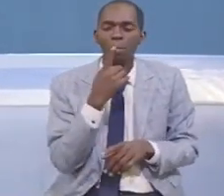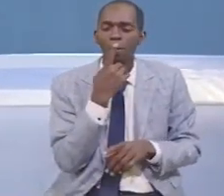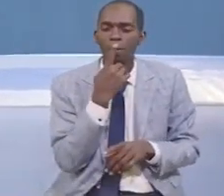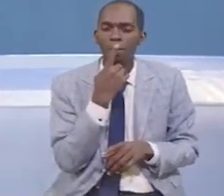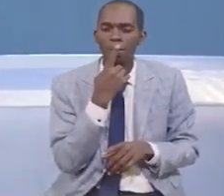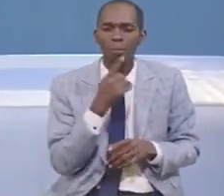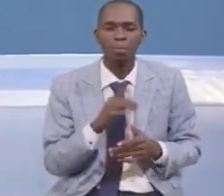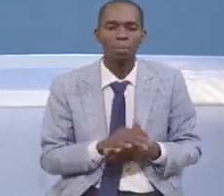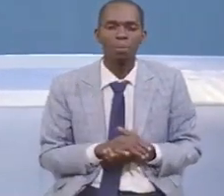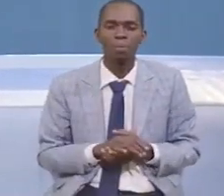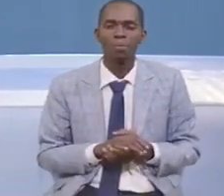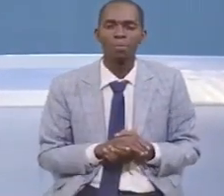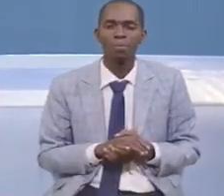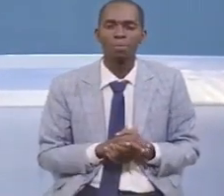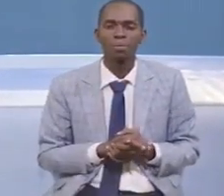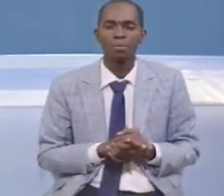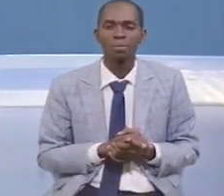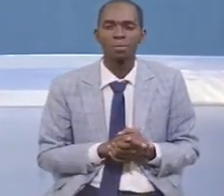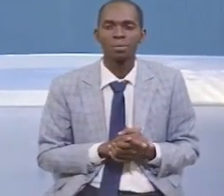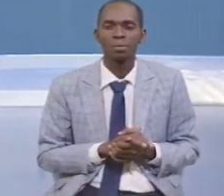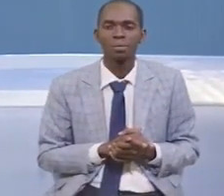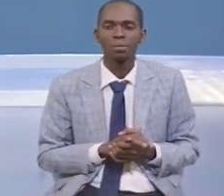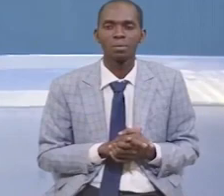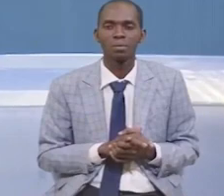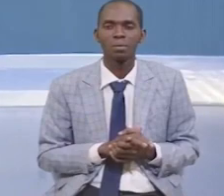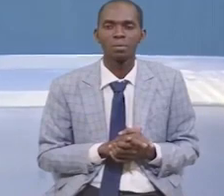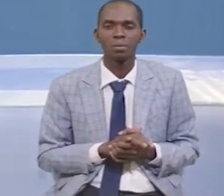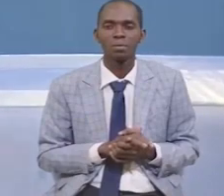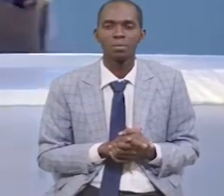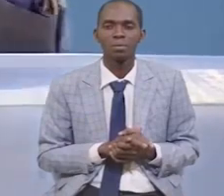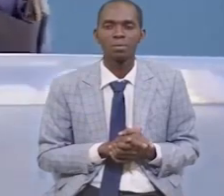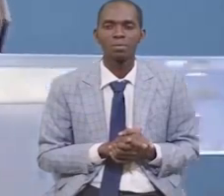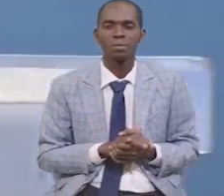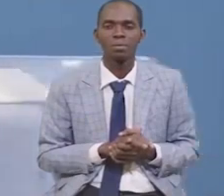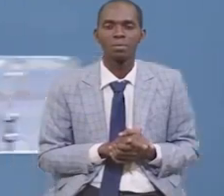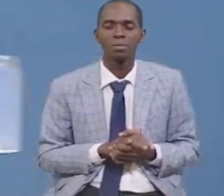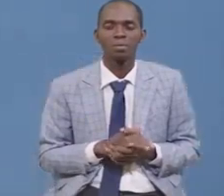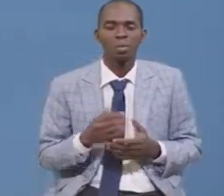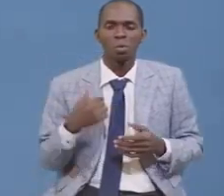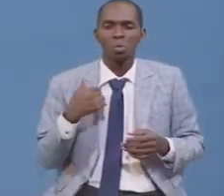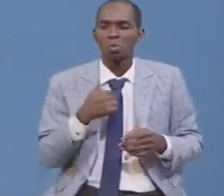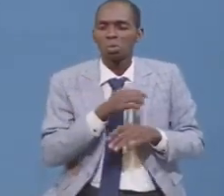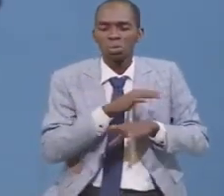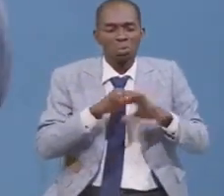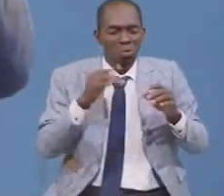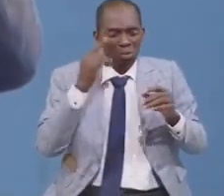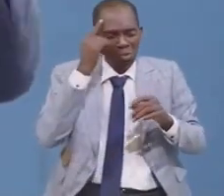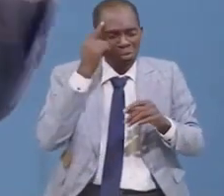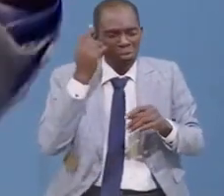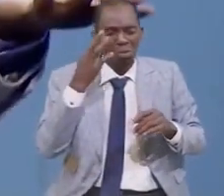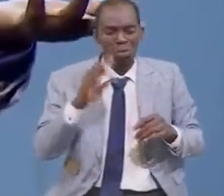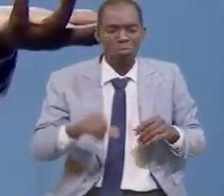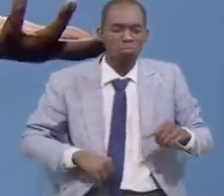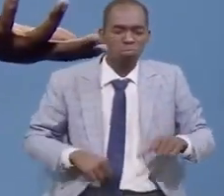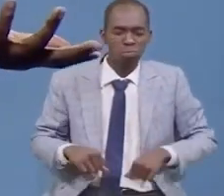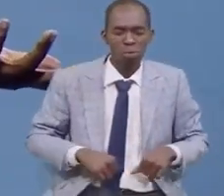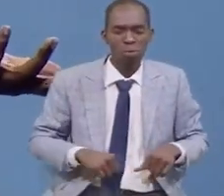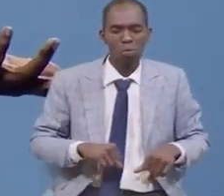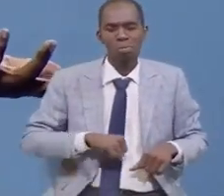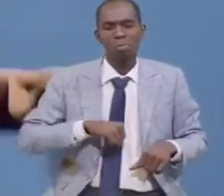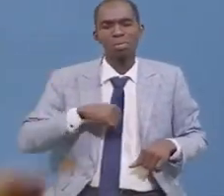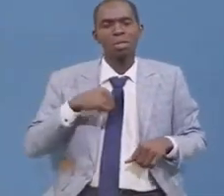కనుక ఎటువంటి అహంకారం కూడా మీ నోటి వెంబడి రానివ్వకండి. We don't think of arrogance or pride coming out of